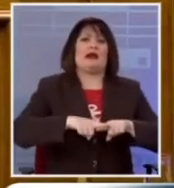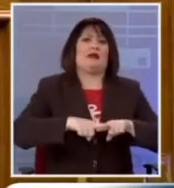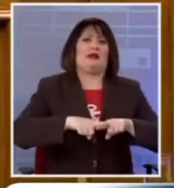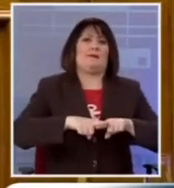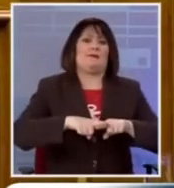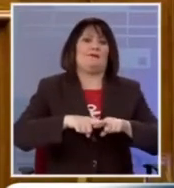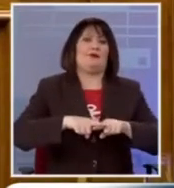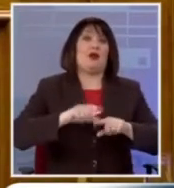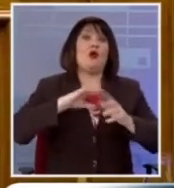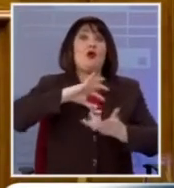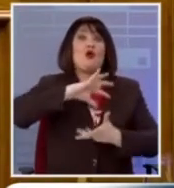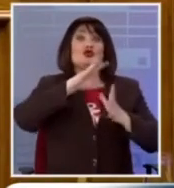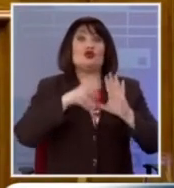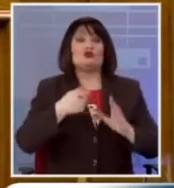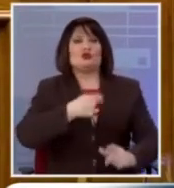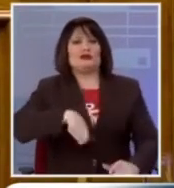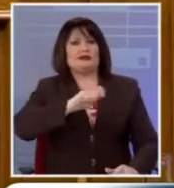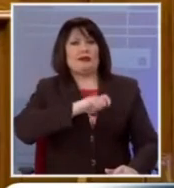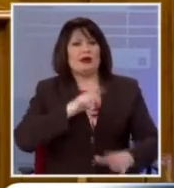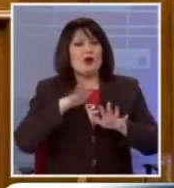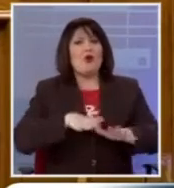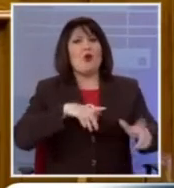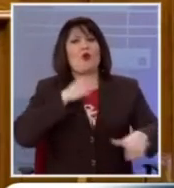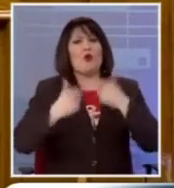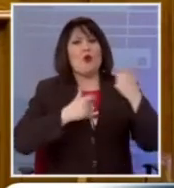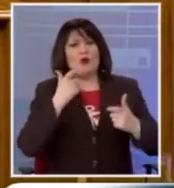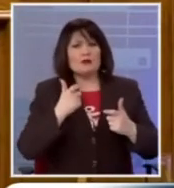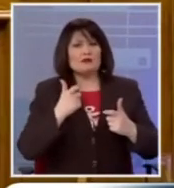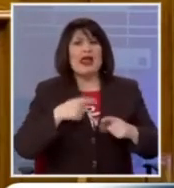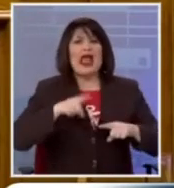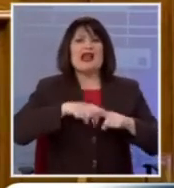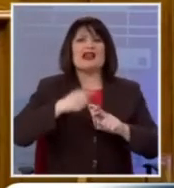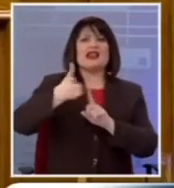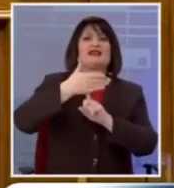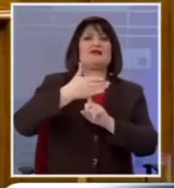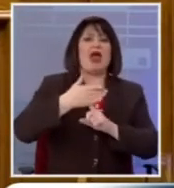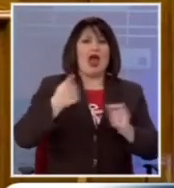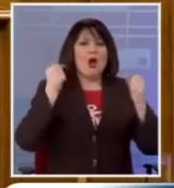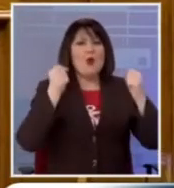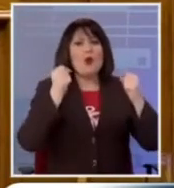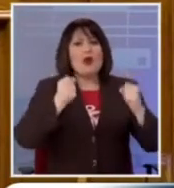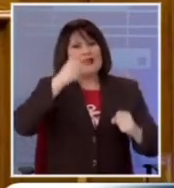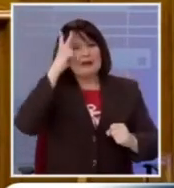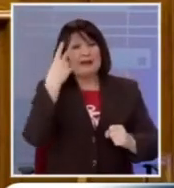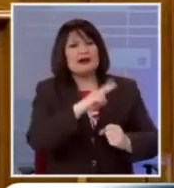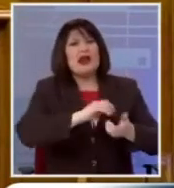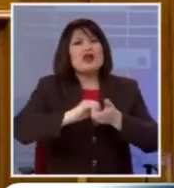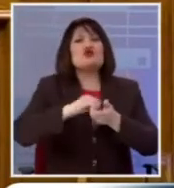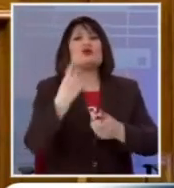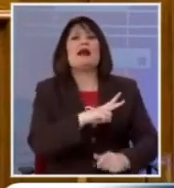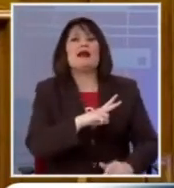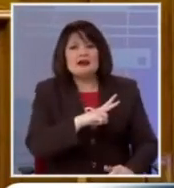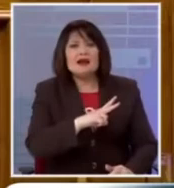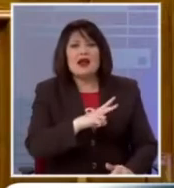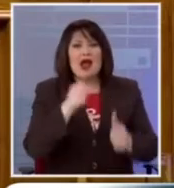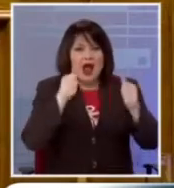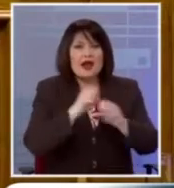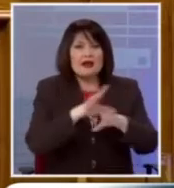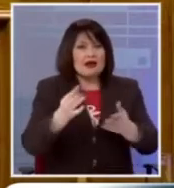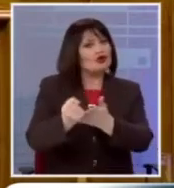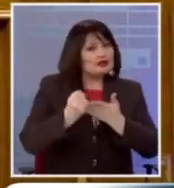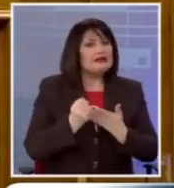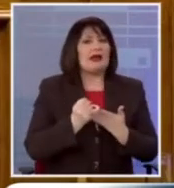οι λαοί. Οι Ισπανοί διαδηλώνουν κρατώντας ελληνικές σημαίες, τα γερμανικά συνδικάτα έβγαλαν ανακοίνωση